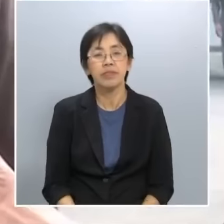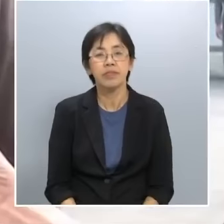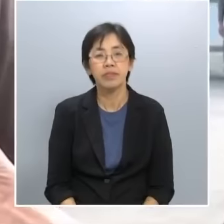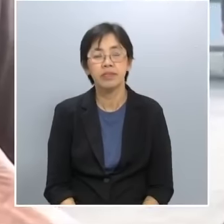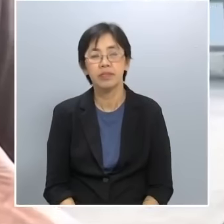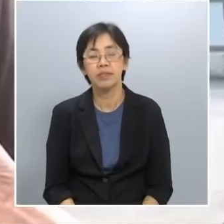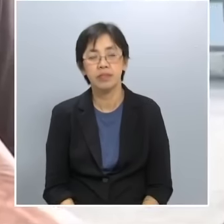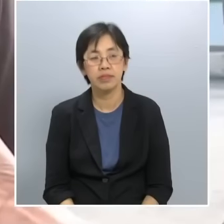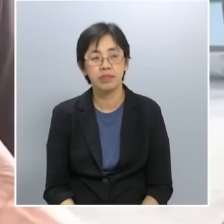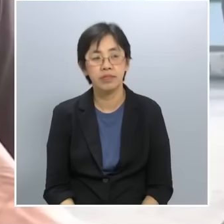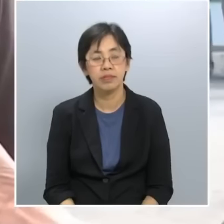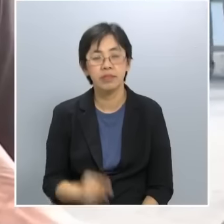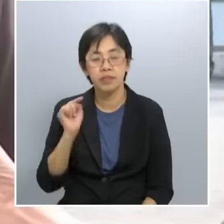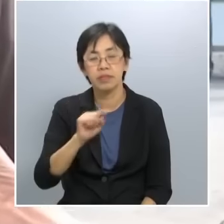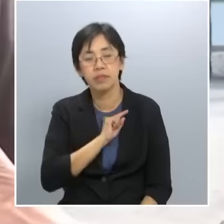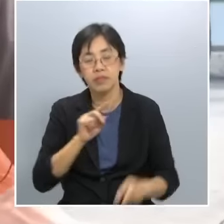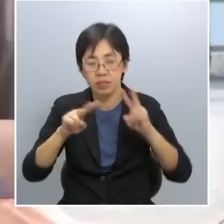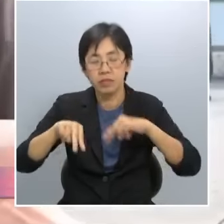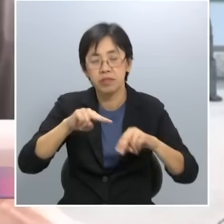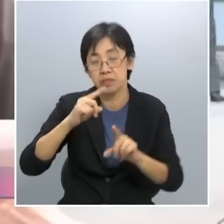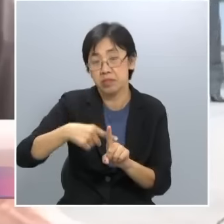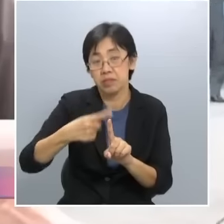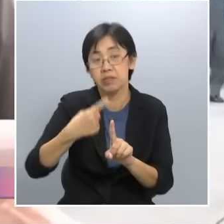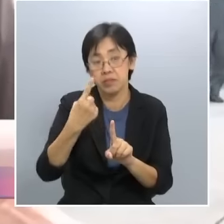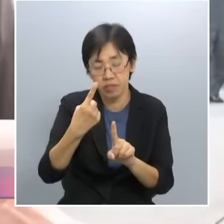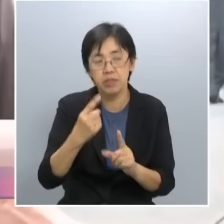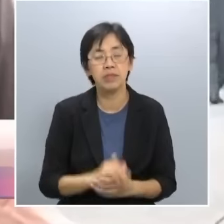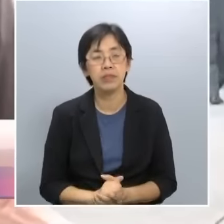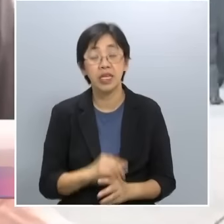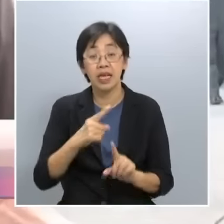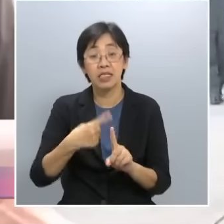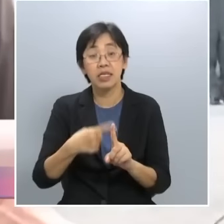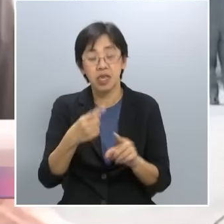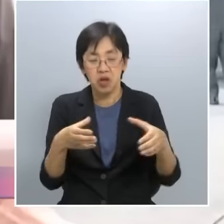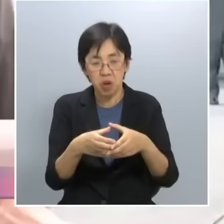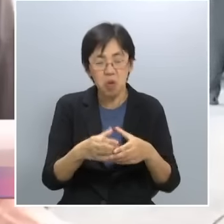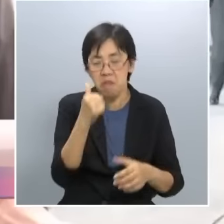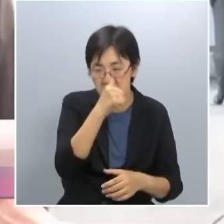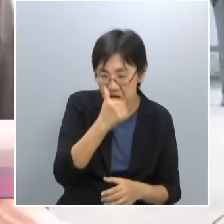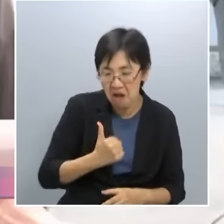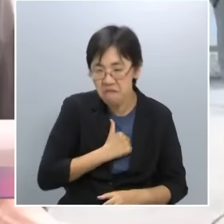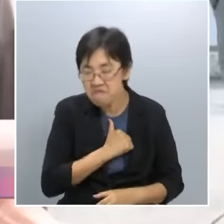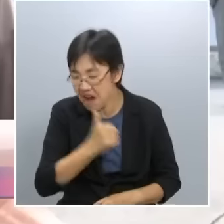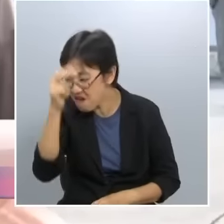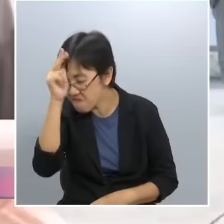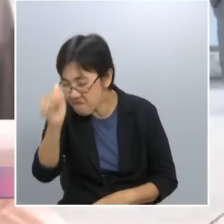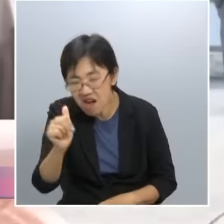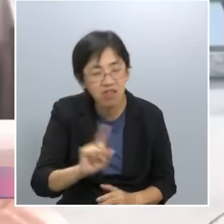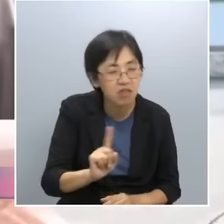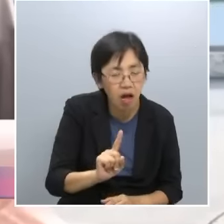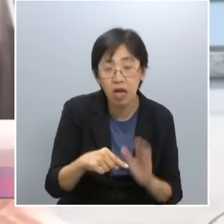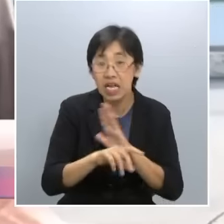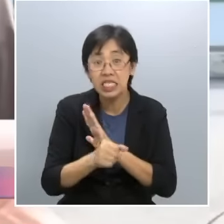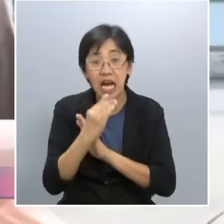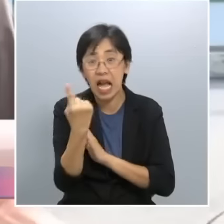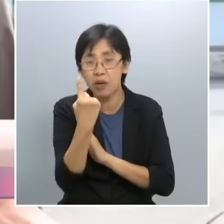ที่ได้สั่งนะว่าให้ระดมกวาดล้าง1เดือนเนี่ยพวกเกี่ยวกับกลุ่มแก๊งต่างๆที่กวนเมืองอยู่ไม่ใช่เฉพาะสระแก้วพี่สั่ง